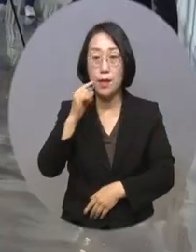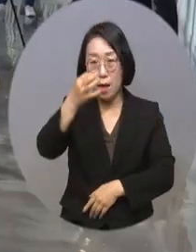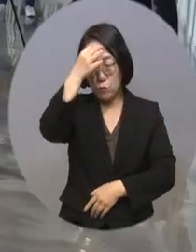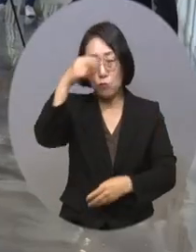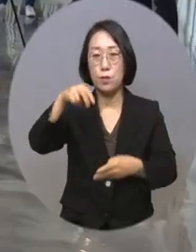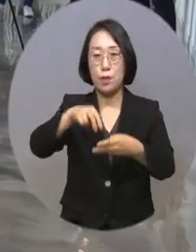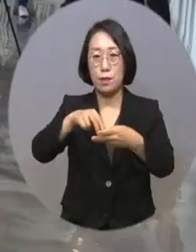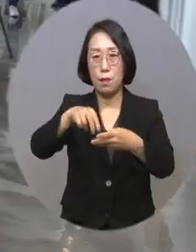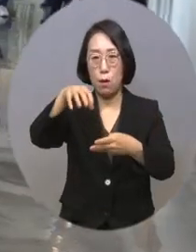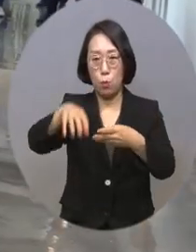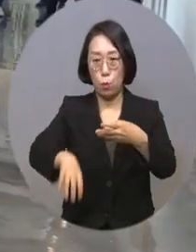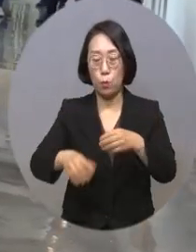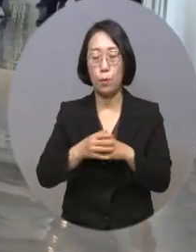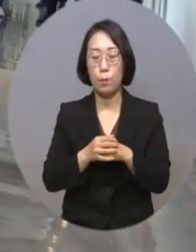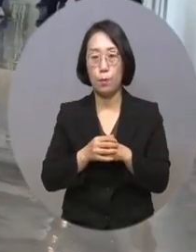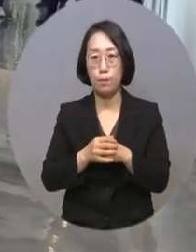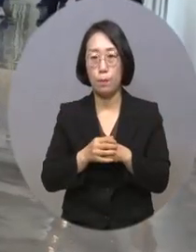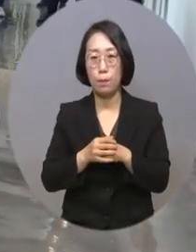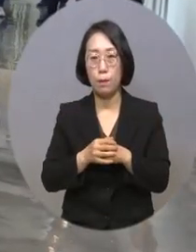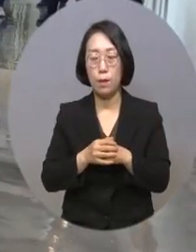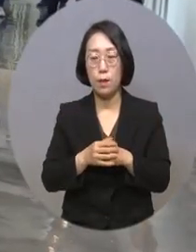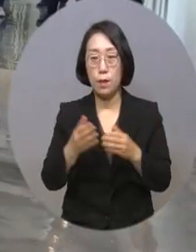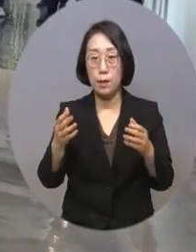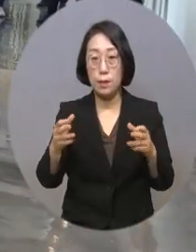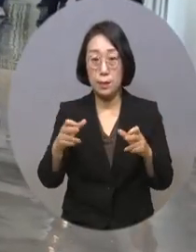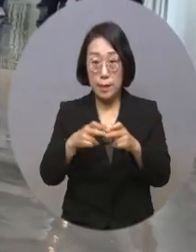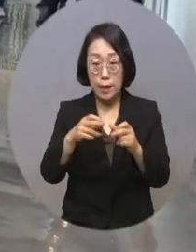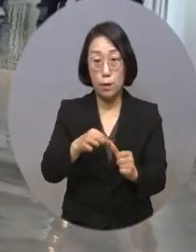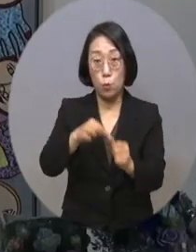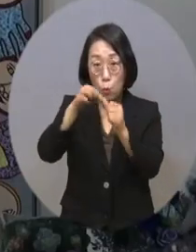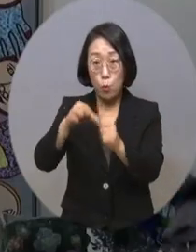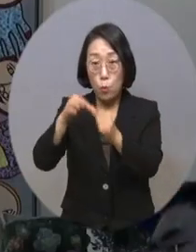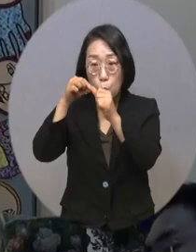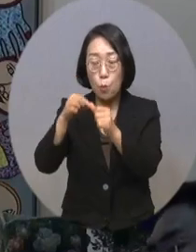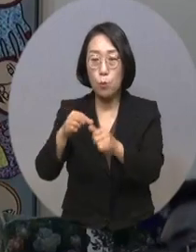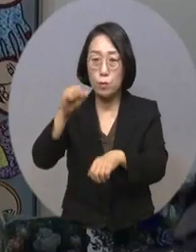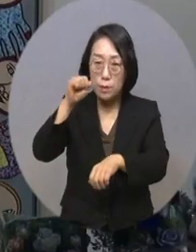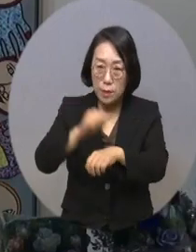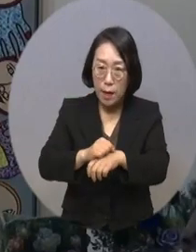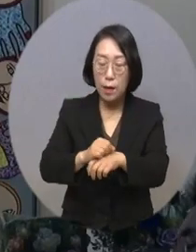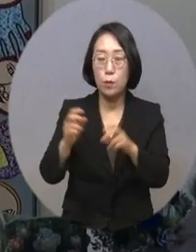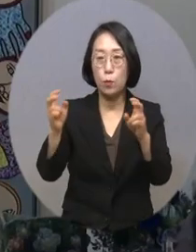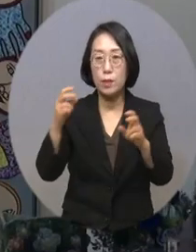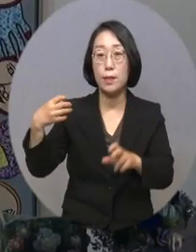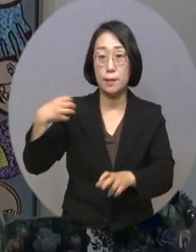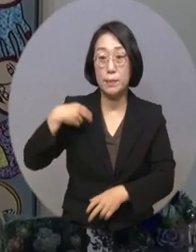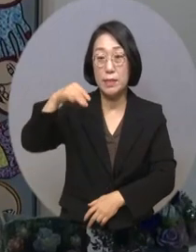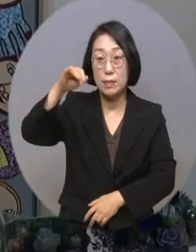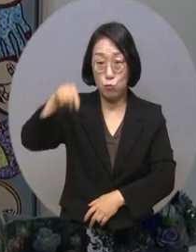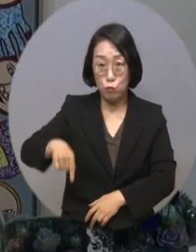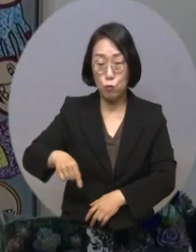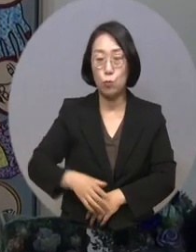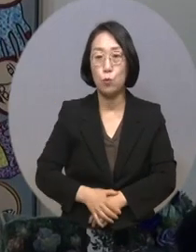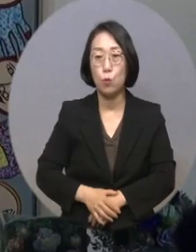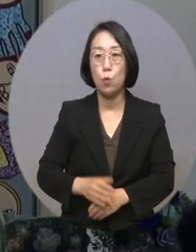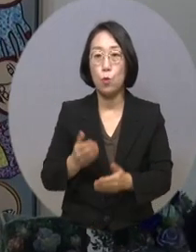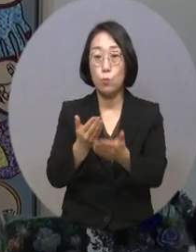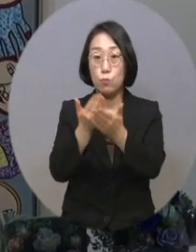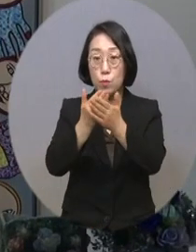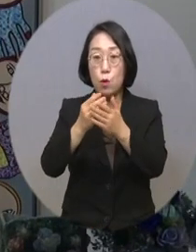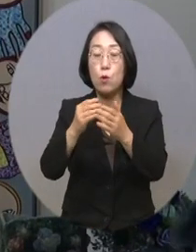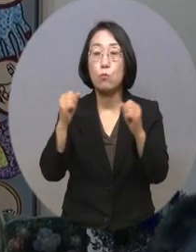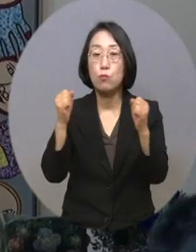이번 행사는 장애인 고용 우수기업 시우가 주간 주최하고 중소벤처기업 진흥공단